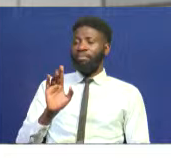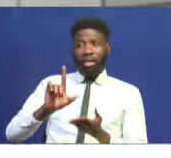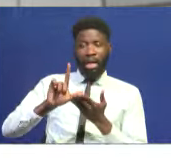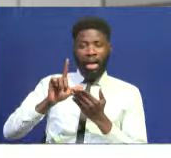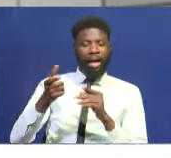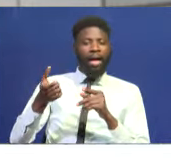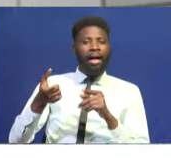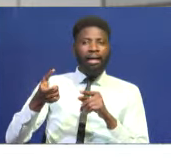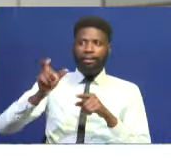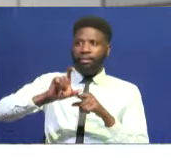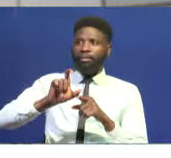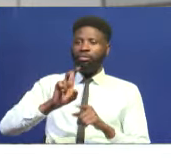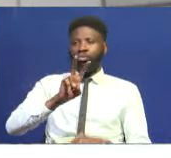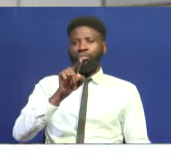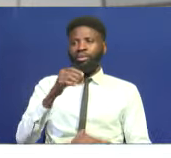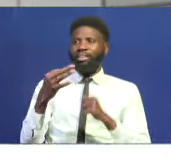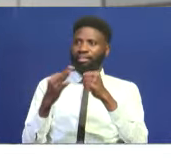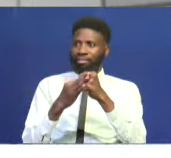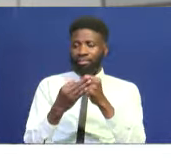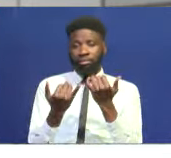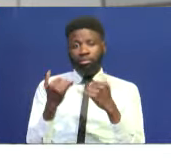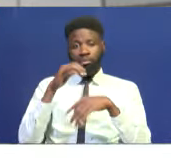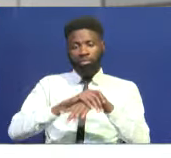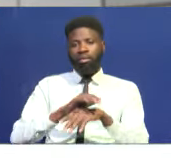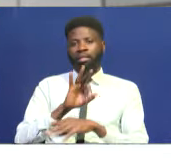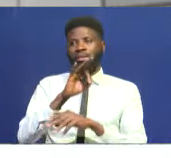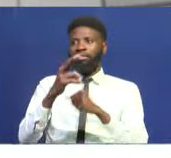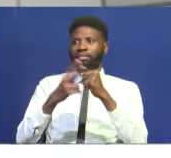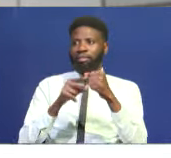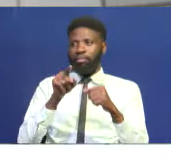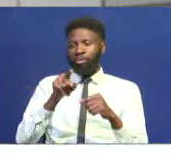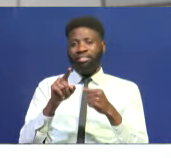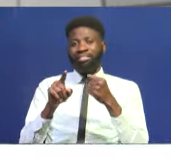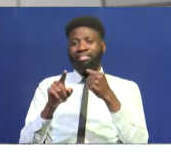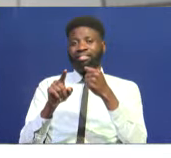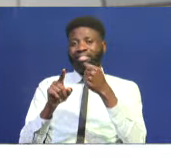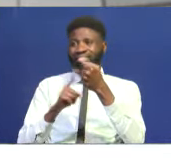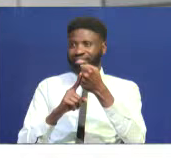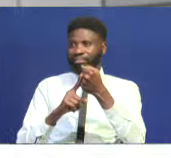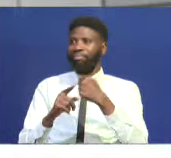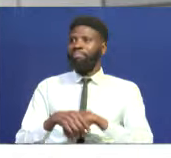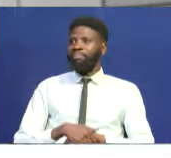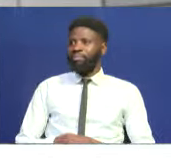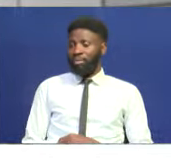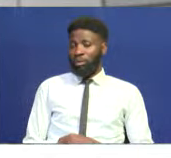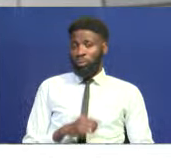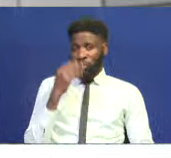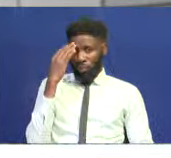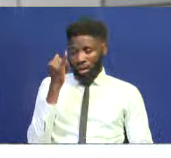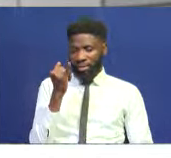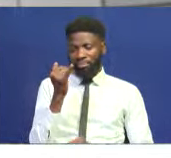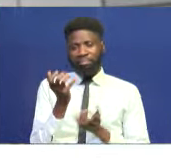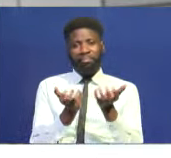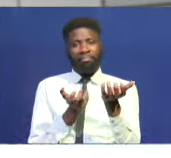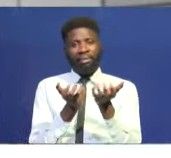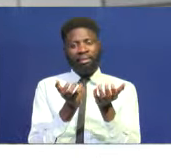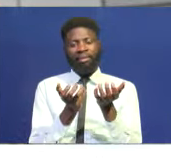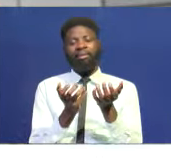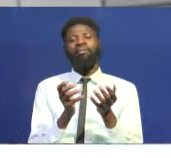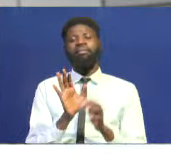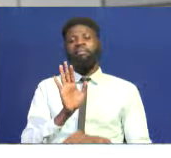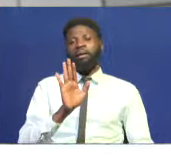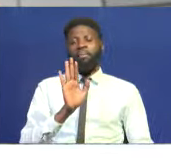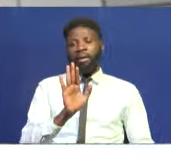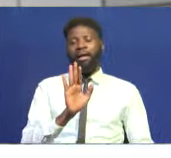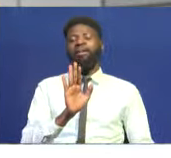bilioni 375.6. Hatua hii iliongeza mapato yaliyotokana na shughuli za kibiashara za benki hiyo